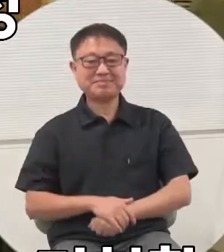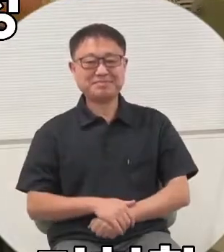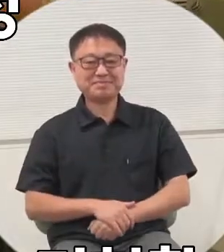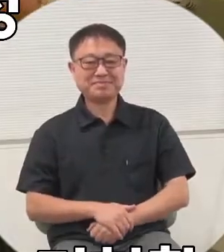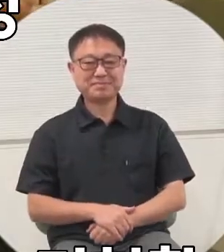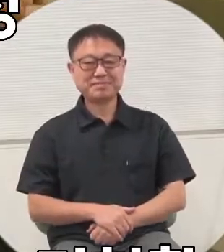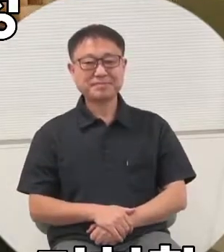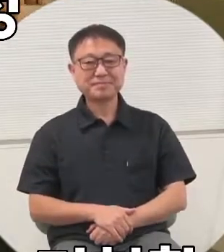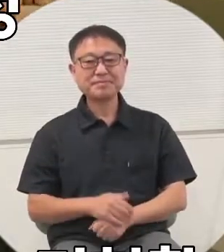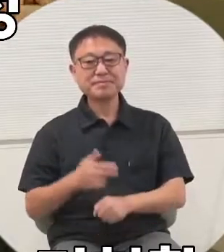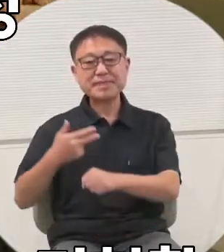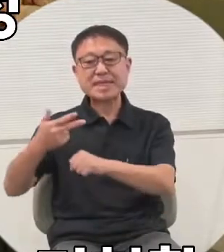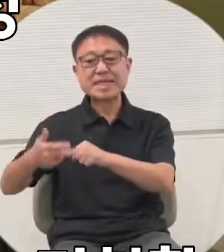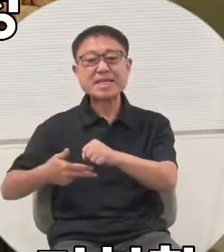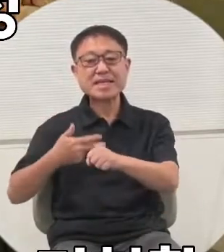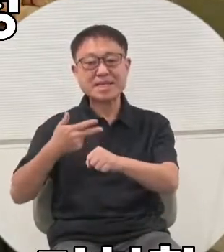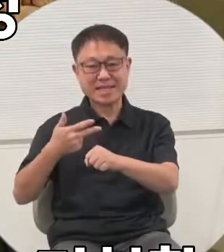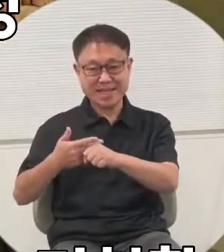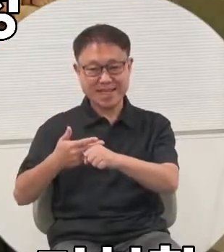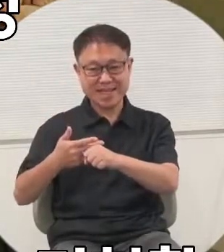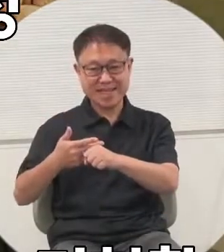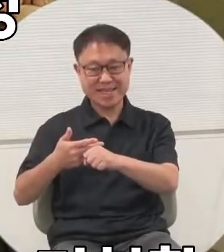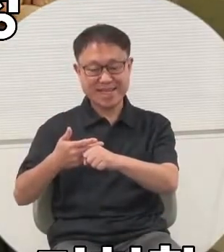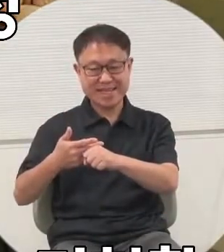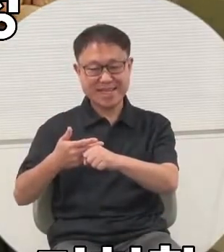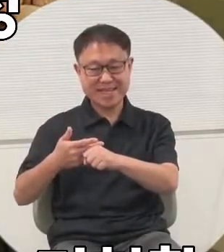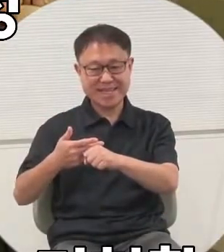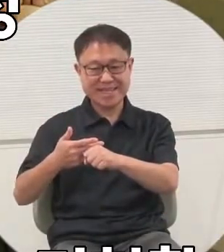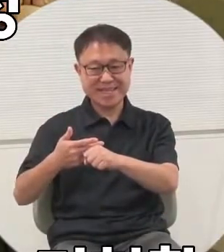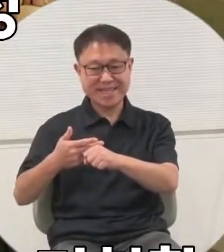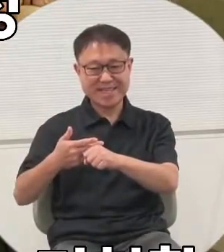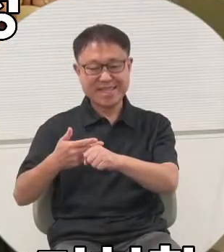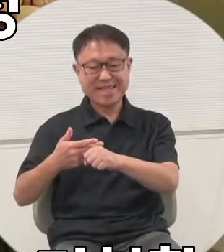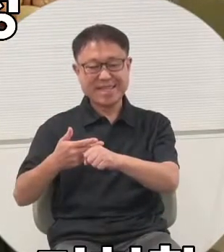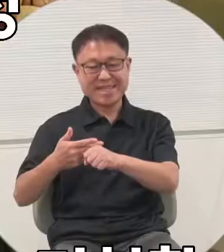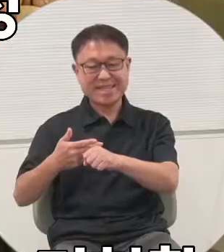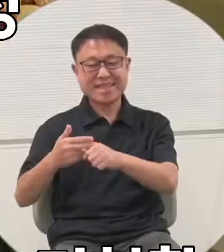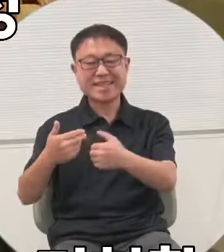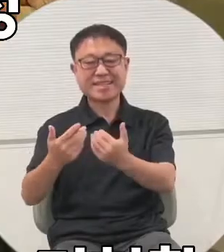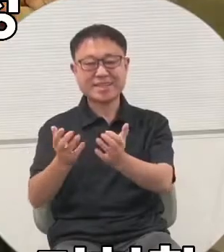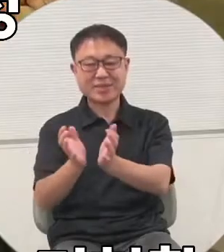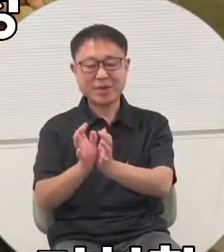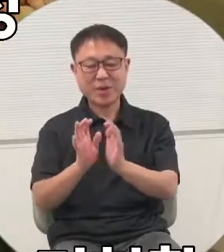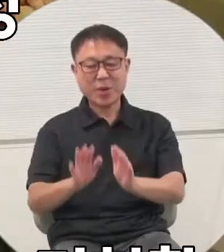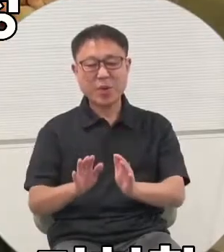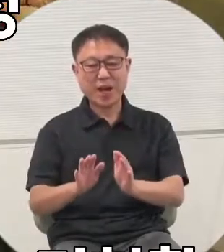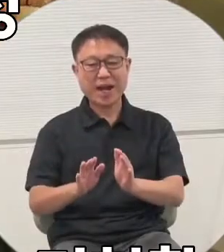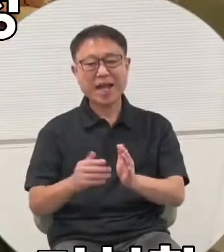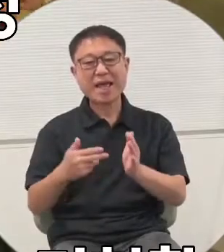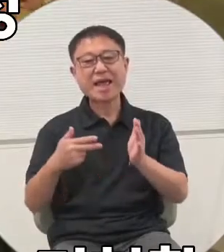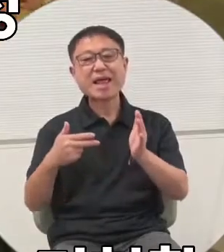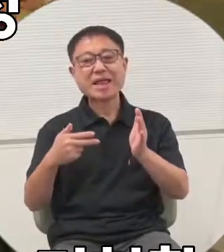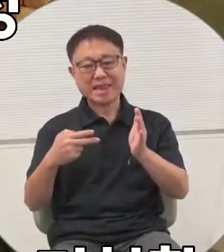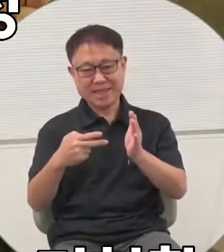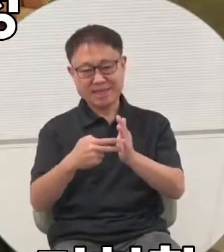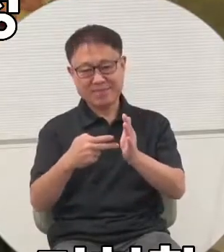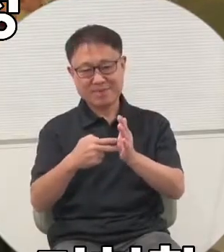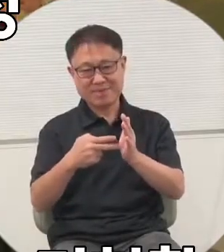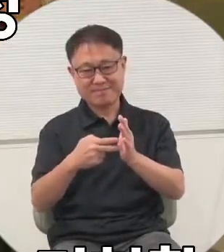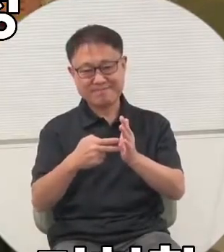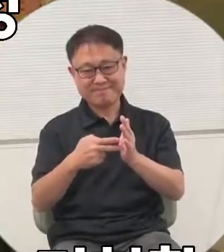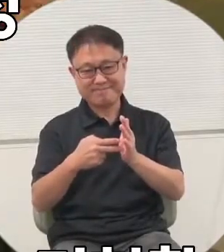아니야. 네, 7년째 된 단체고요. 네, 올해 저희가 그 사단법인으로 그